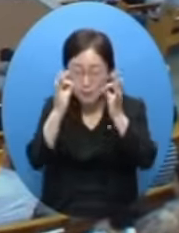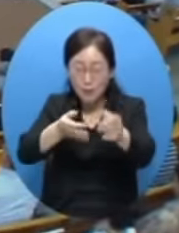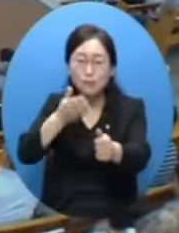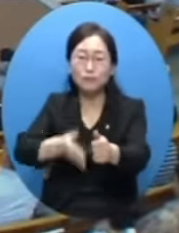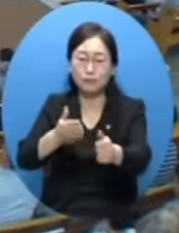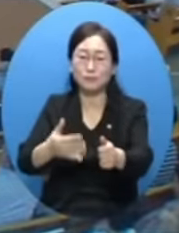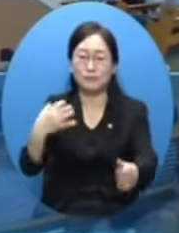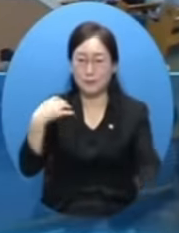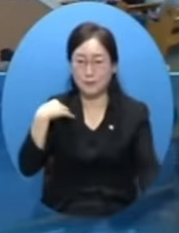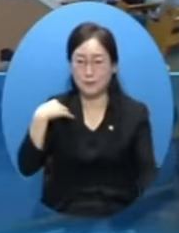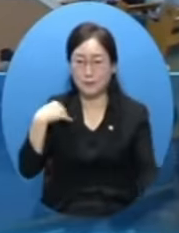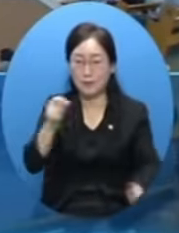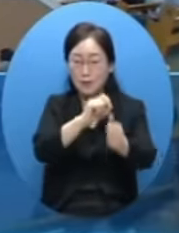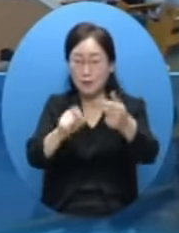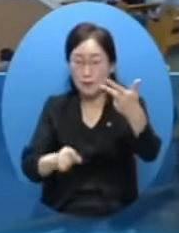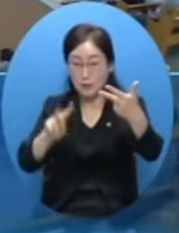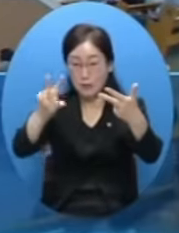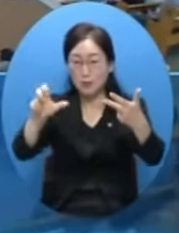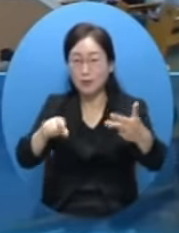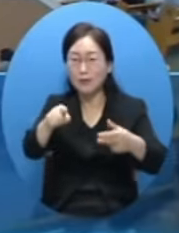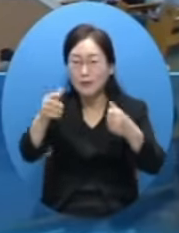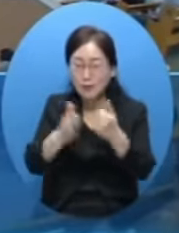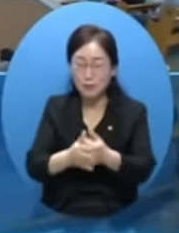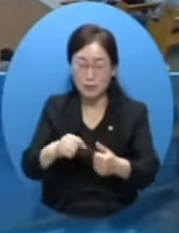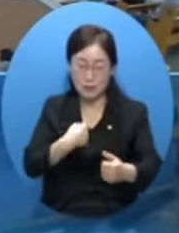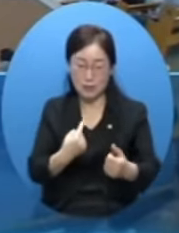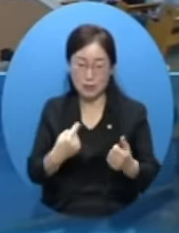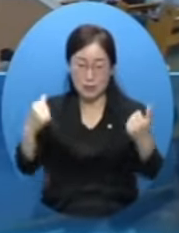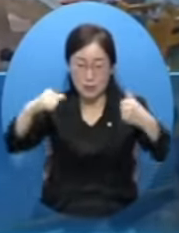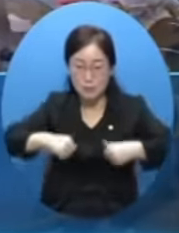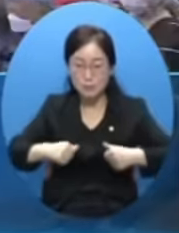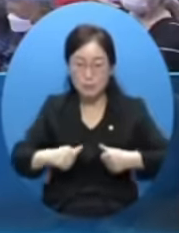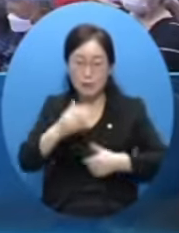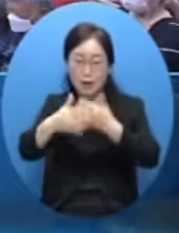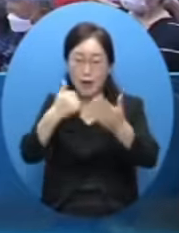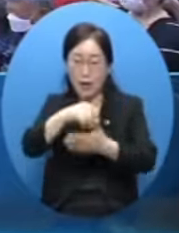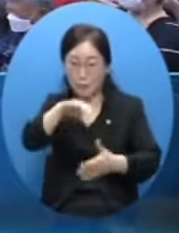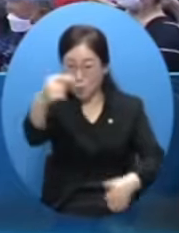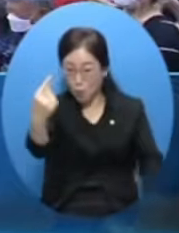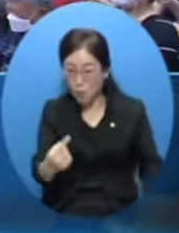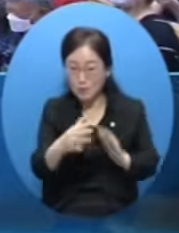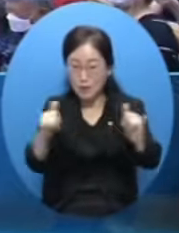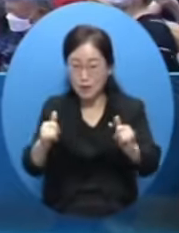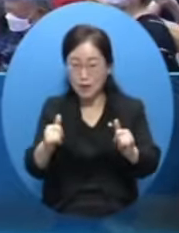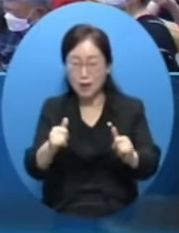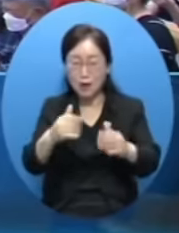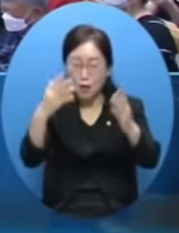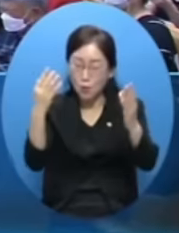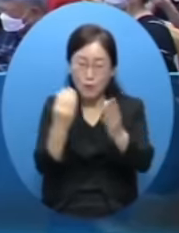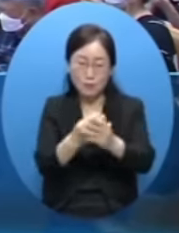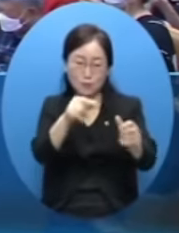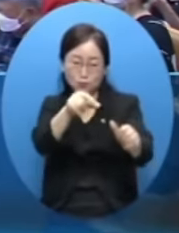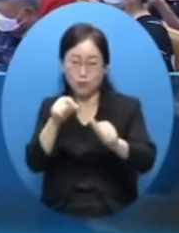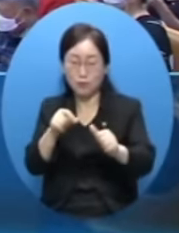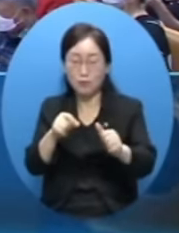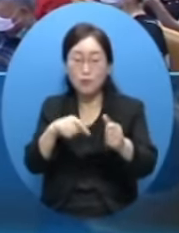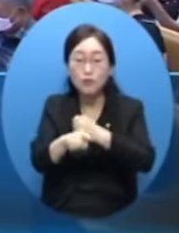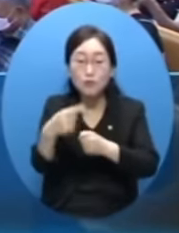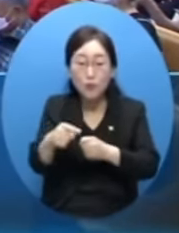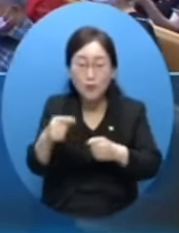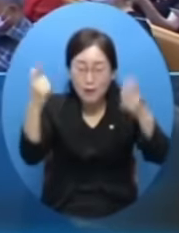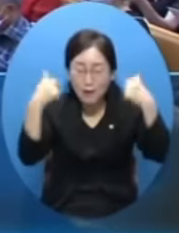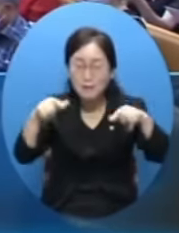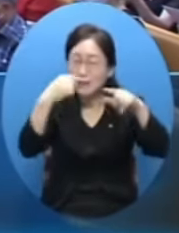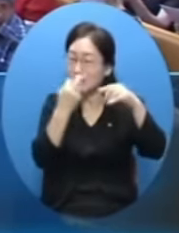것입니다. 히브리서 10장 25절입니다. 그러므로 자기를 힘입어 하나님께 나아가는 자들을 온전히 구원할 수 있으니 이는 그가 항상